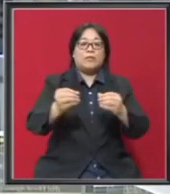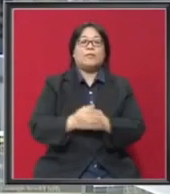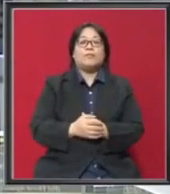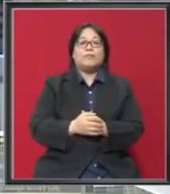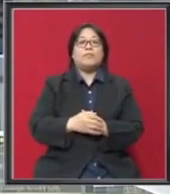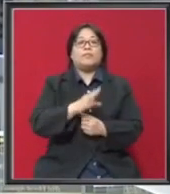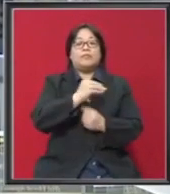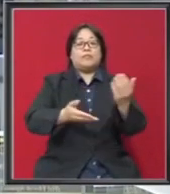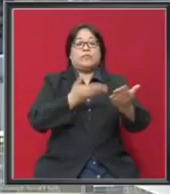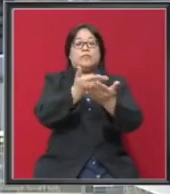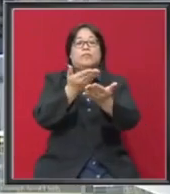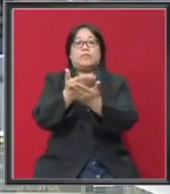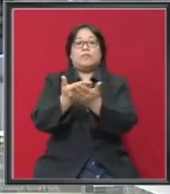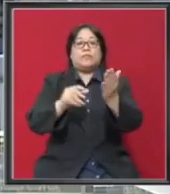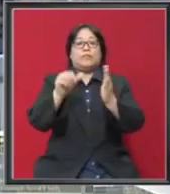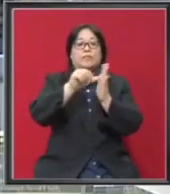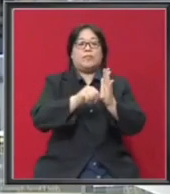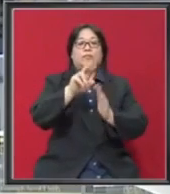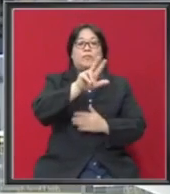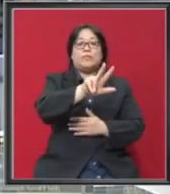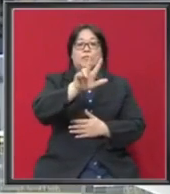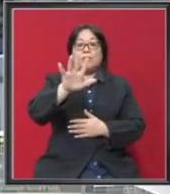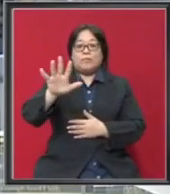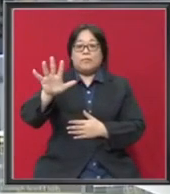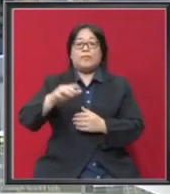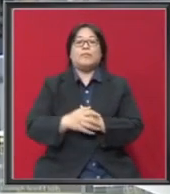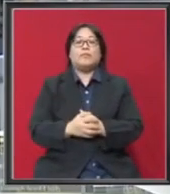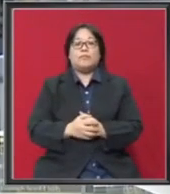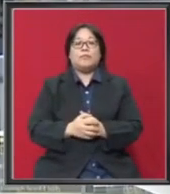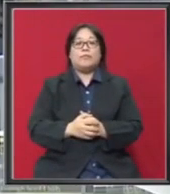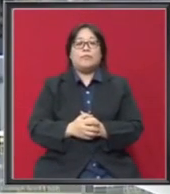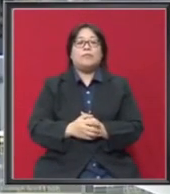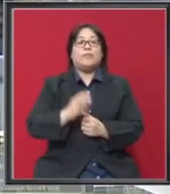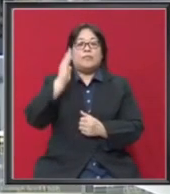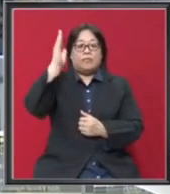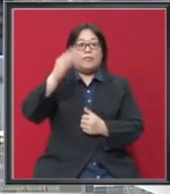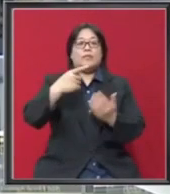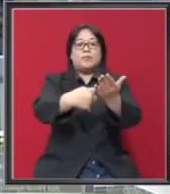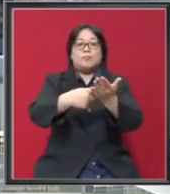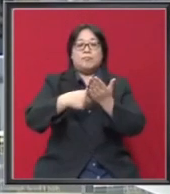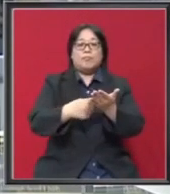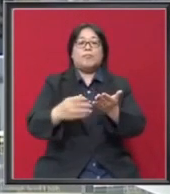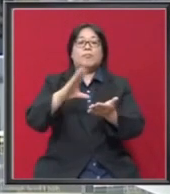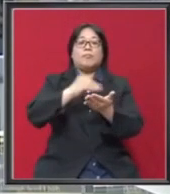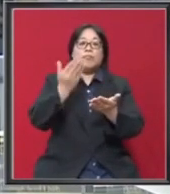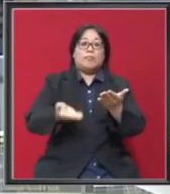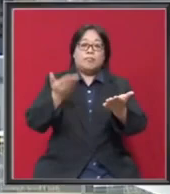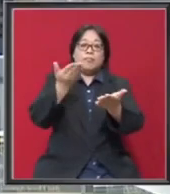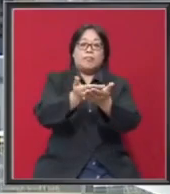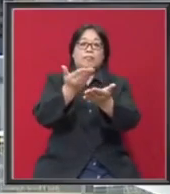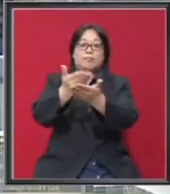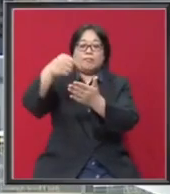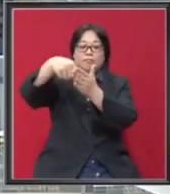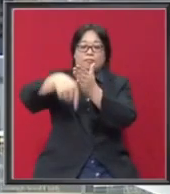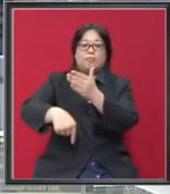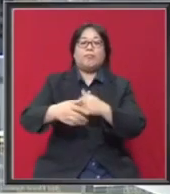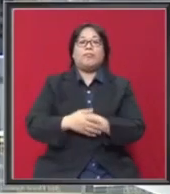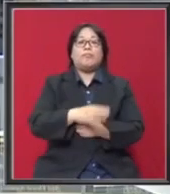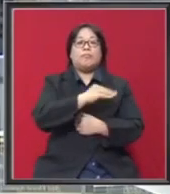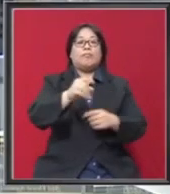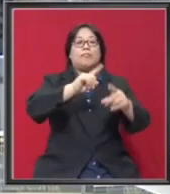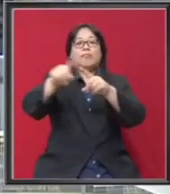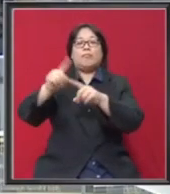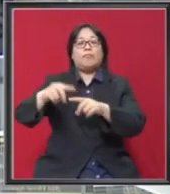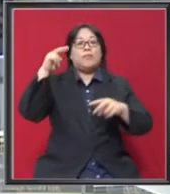cadangan pindah anak ta3d Medan traveo you 3 demo tersebut akan dibincangkan dan dibahas kan dengan terperinci Hai